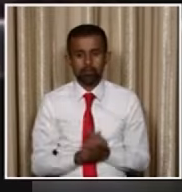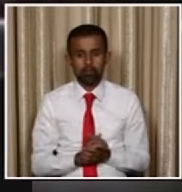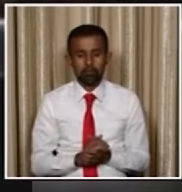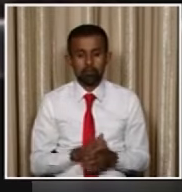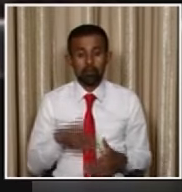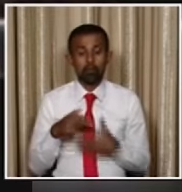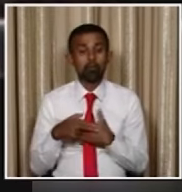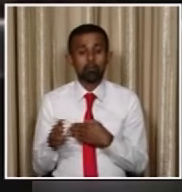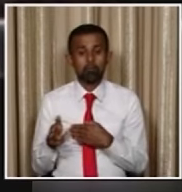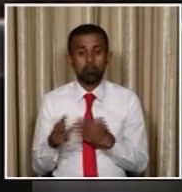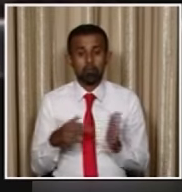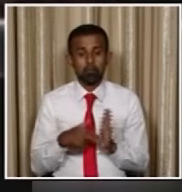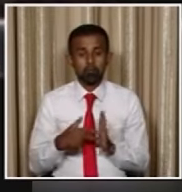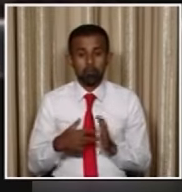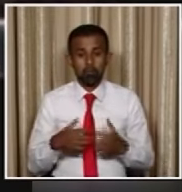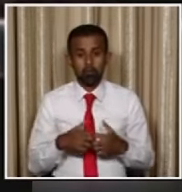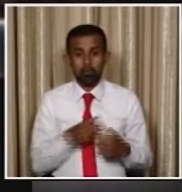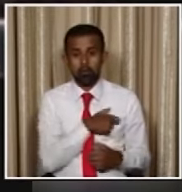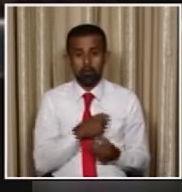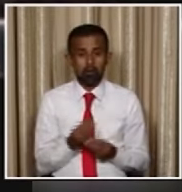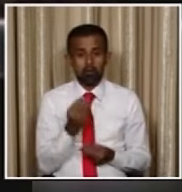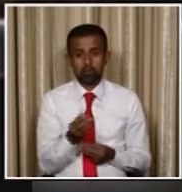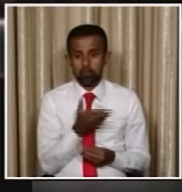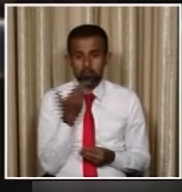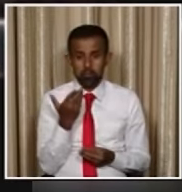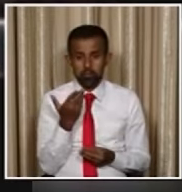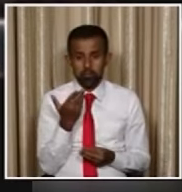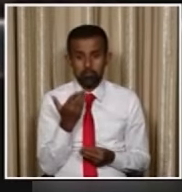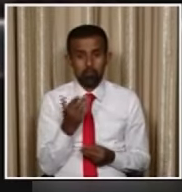ප්‍රධානම හේතුව තමයි මේ අර්බුදයේ හමුවේ නායකත්වෙ දීලා මේක කරන්න පුළුවන් කමක් කියලා විශ්වාසයක් කාටවත් තිබෙන්නේ නැහැ.